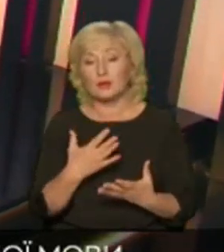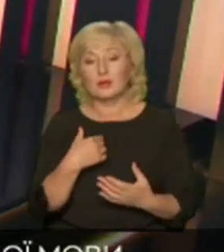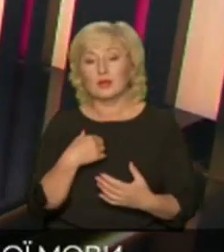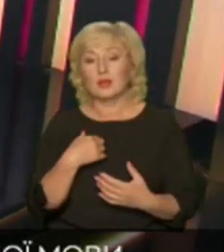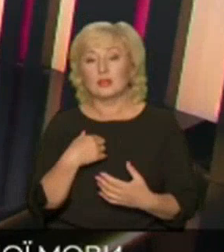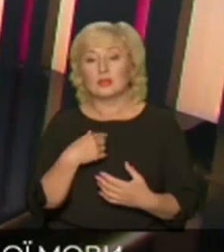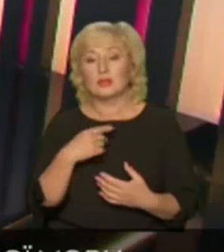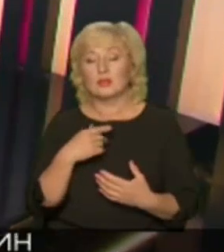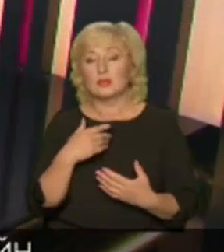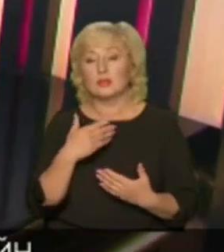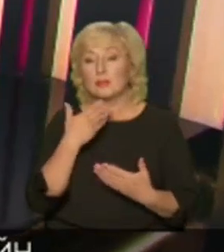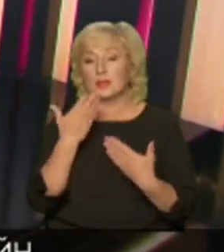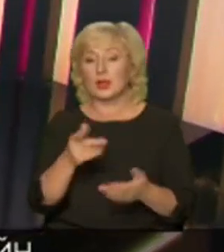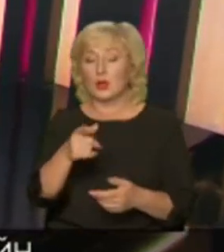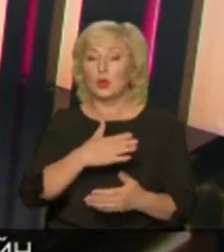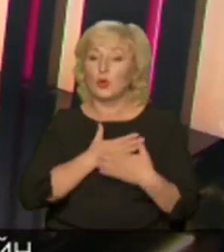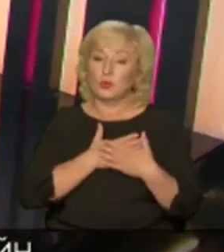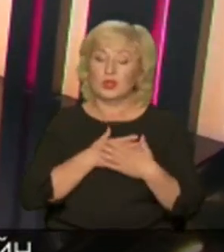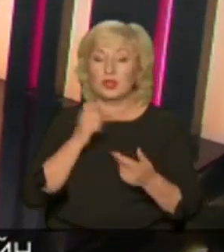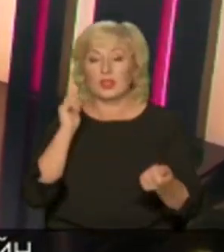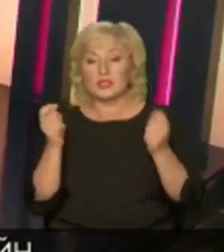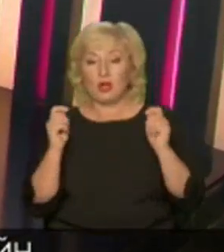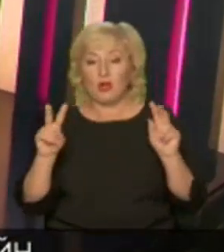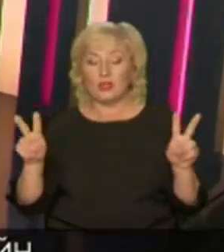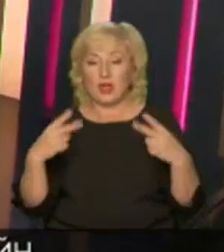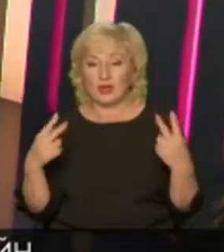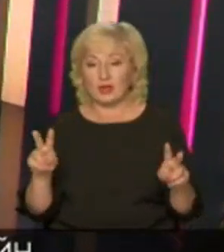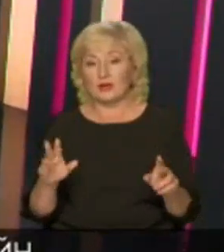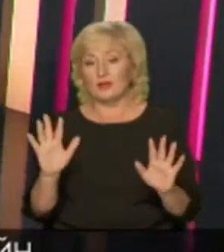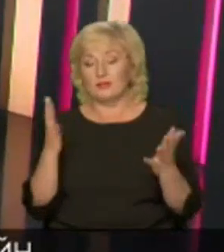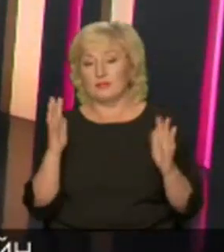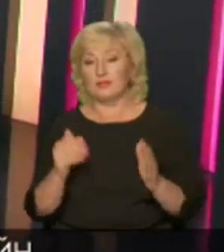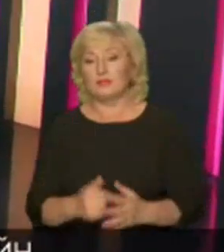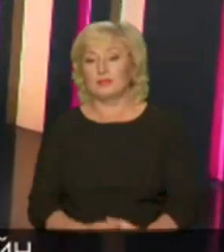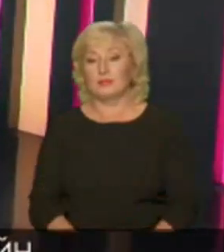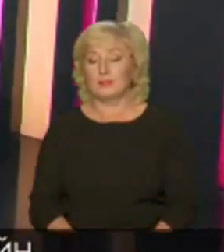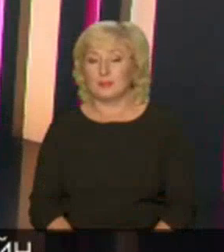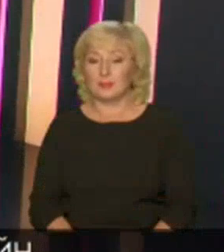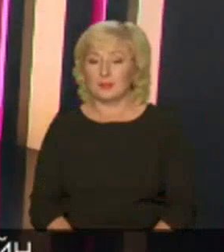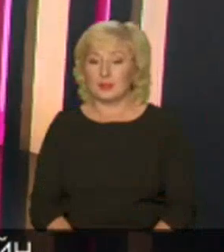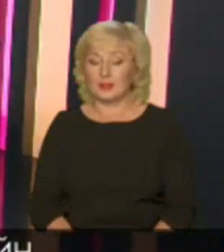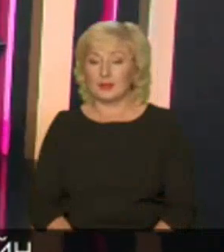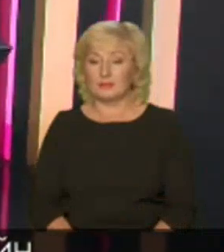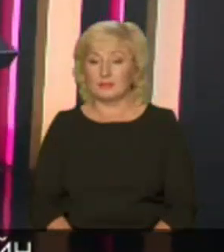я не ставив тобі питання, чи любиш ти дискотеки, Алінка. Розкажи мені про дискотеки.